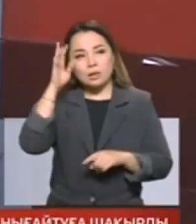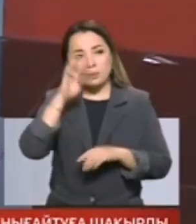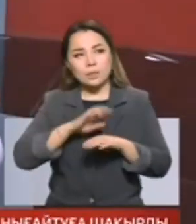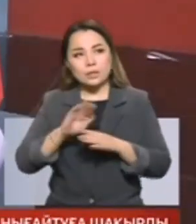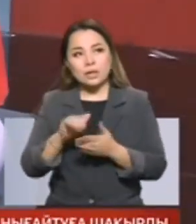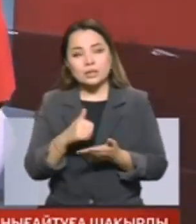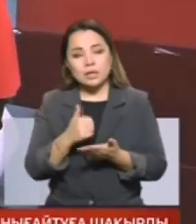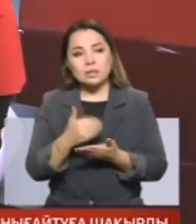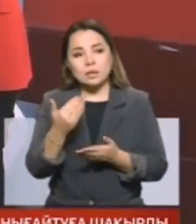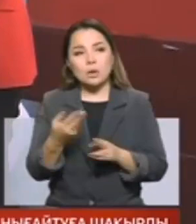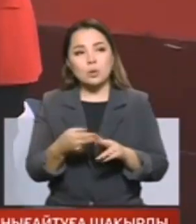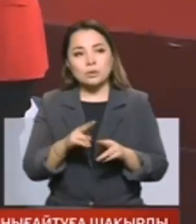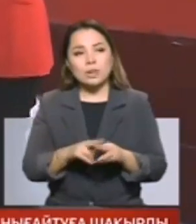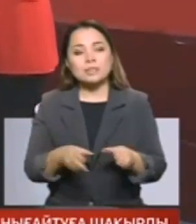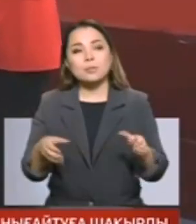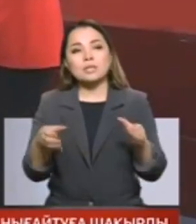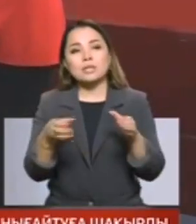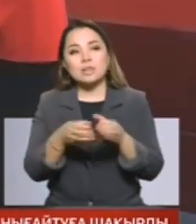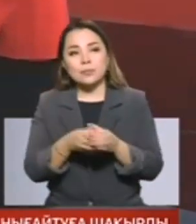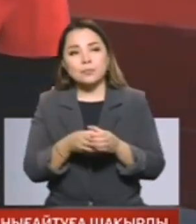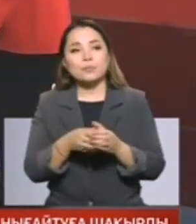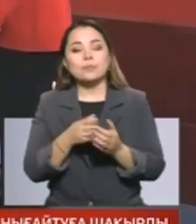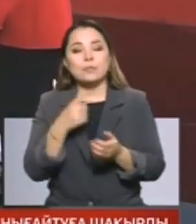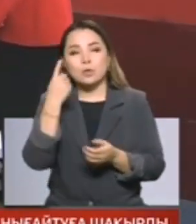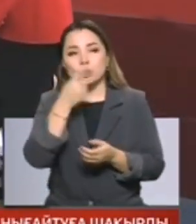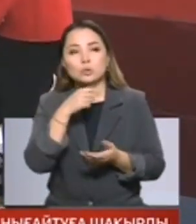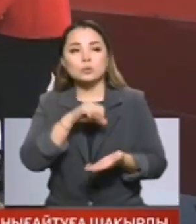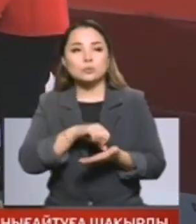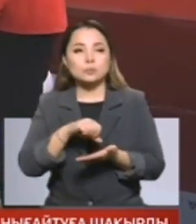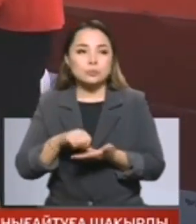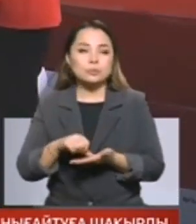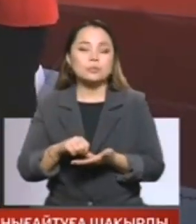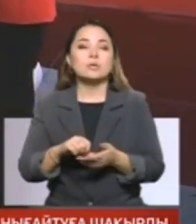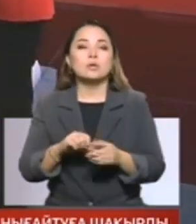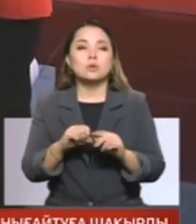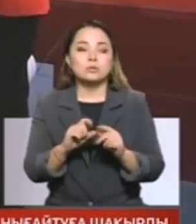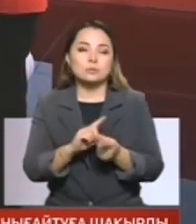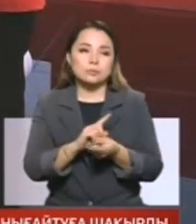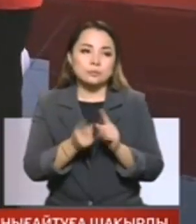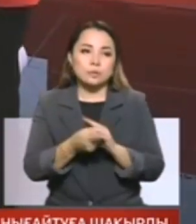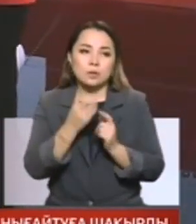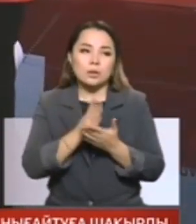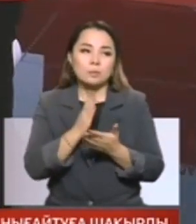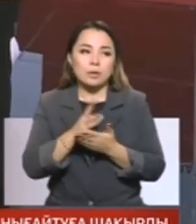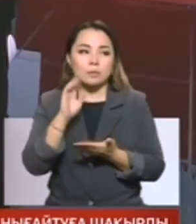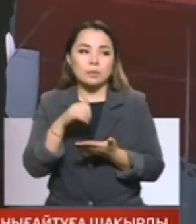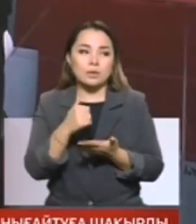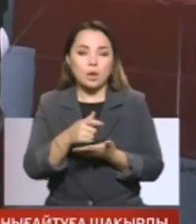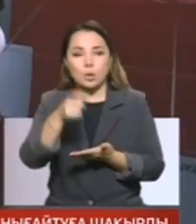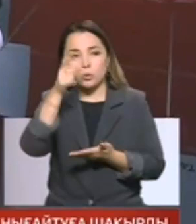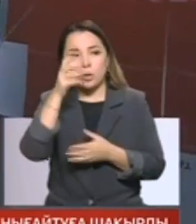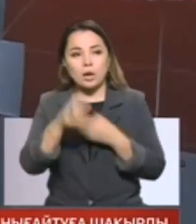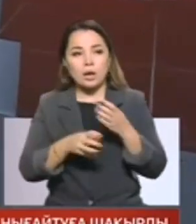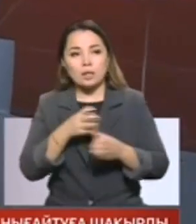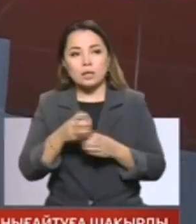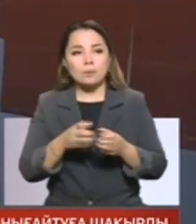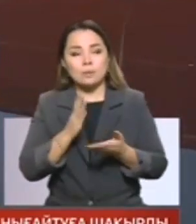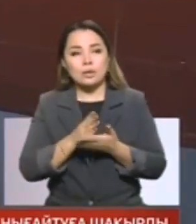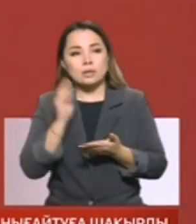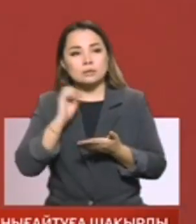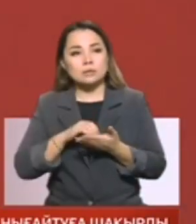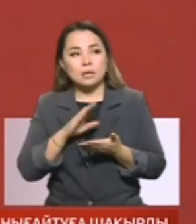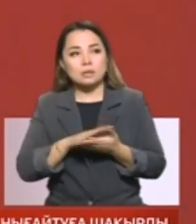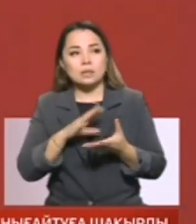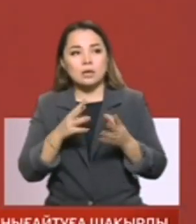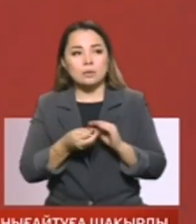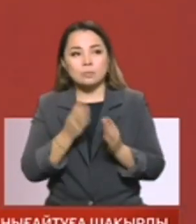мемлекеттерінің лигасы болсын, осындай іспеттес бір беделді ұйымға айналып жатыр. Сонымен қатар бүгін мемлекет басшысы Түркі әлемі деген брендті қалыптастыру